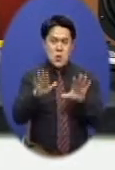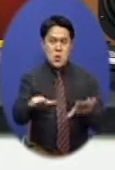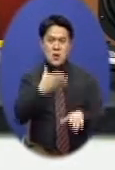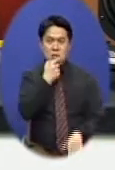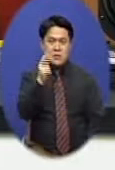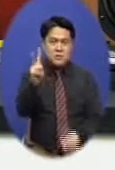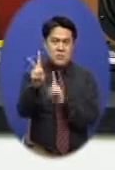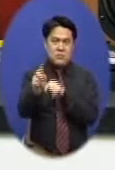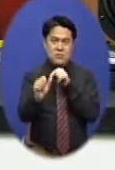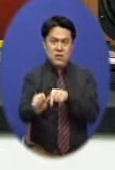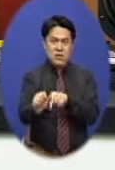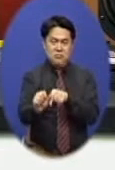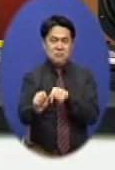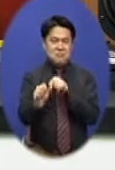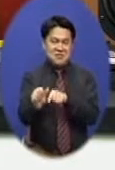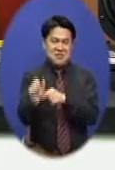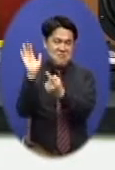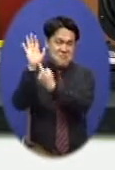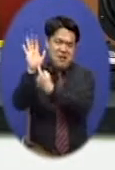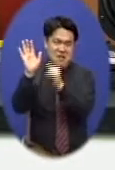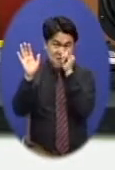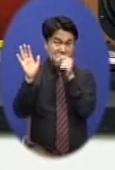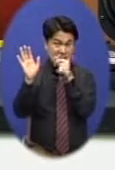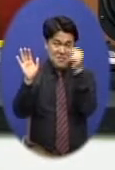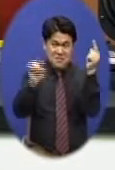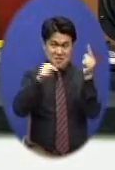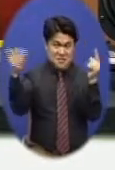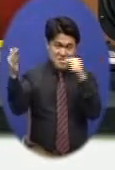복지 TV의 지정곡으로 들어가 있습니다.